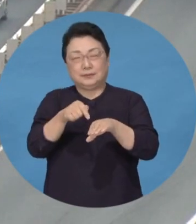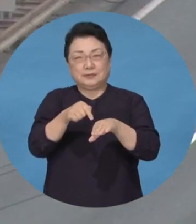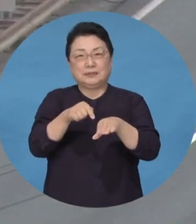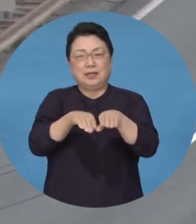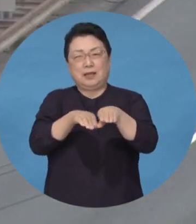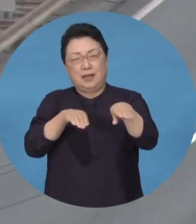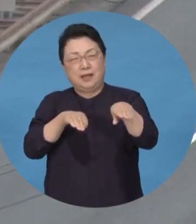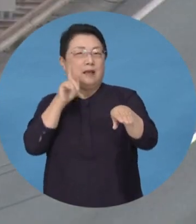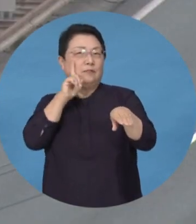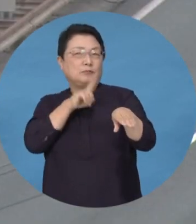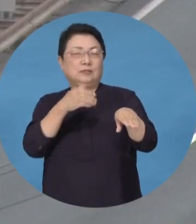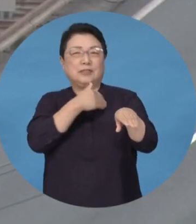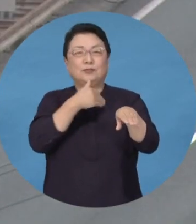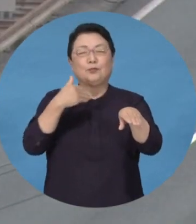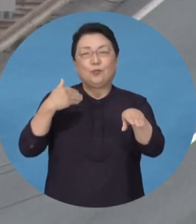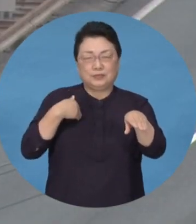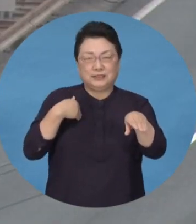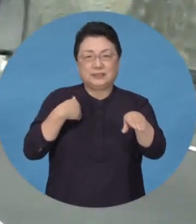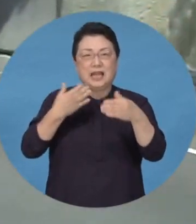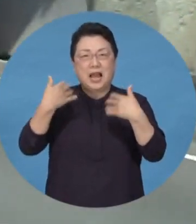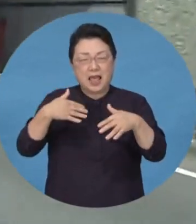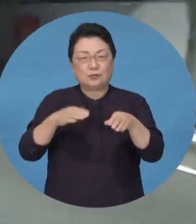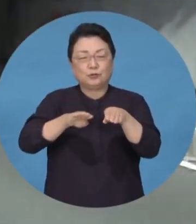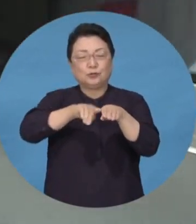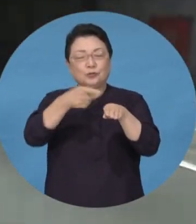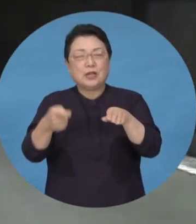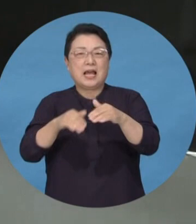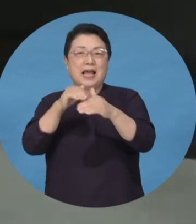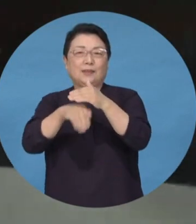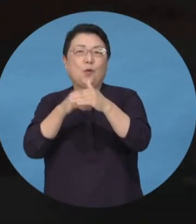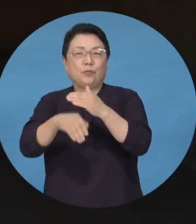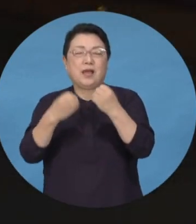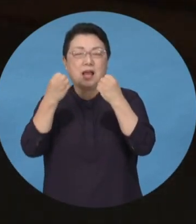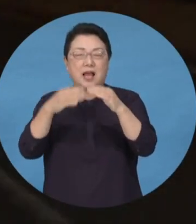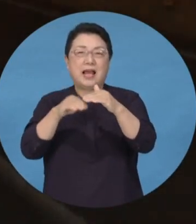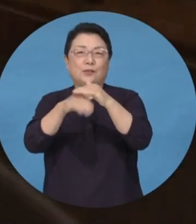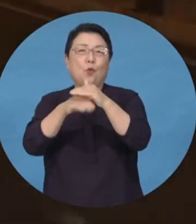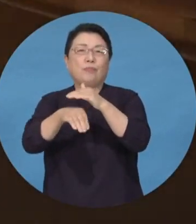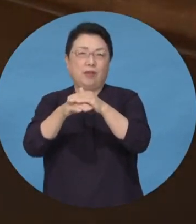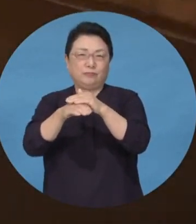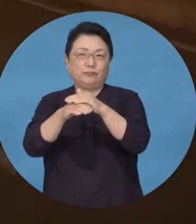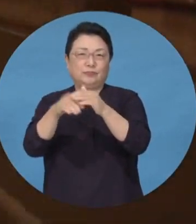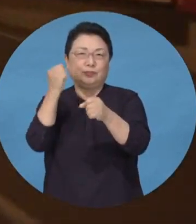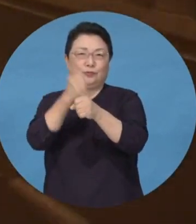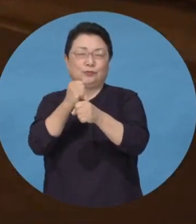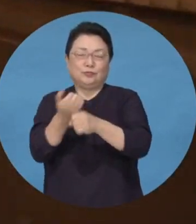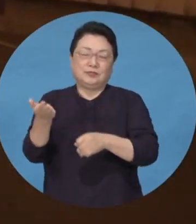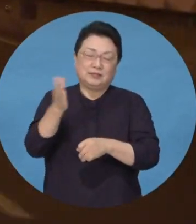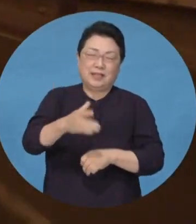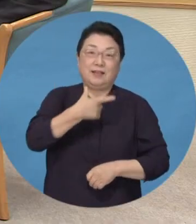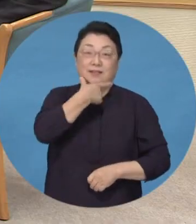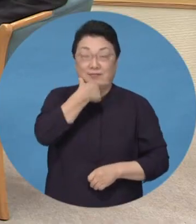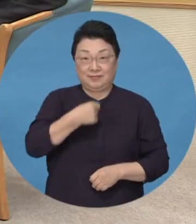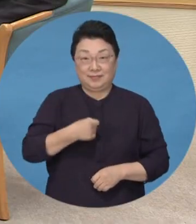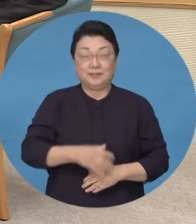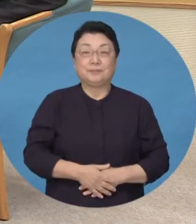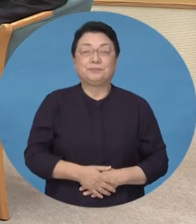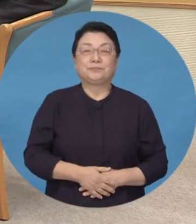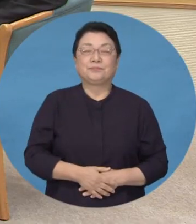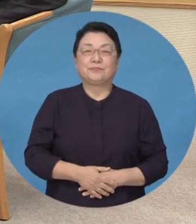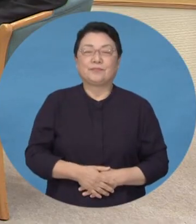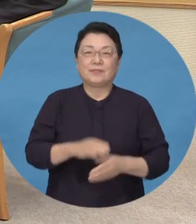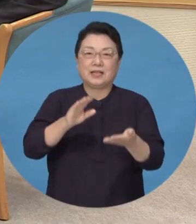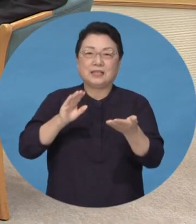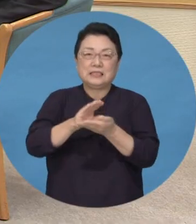働きかけをして早くトンネルはもう1本は開けてもらうようにしないといけないと思いますまたその